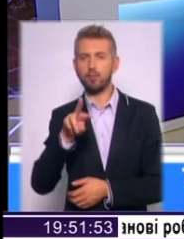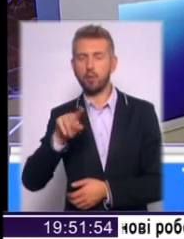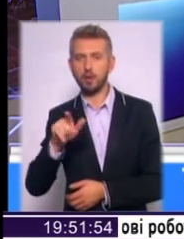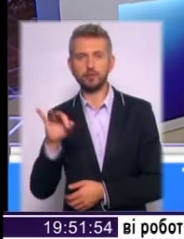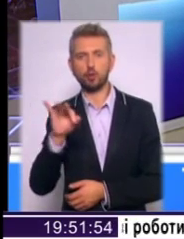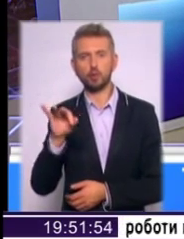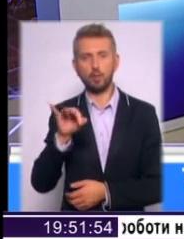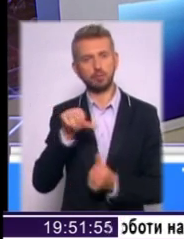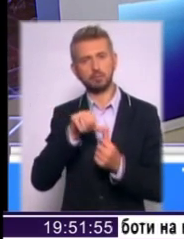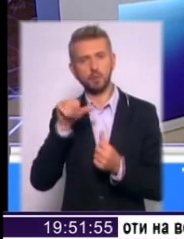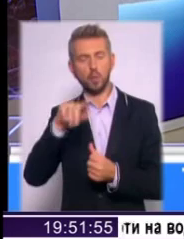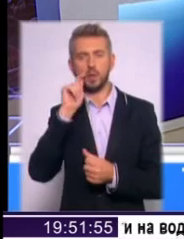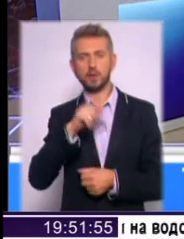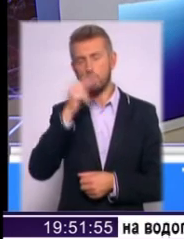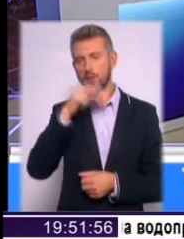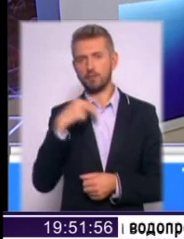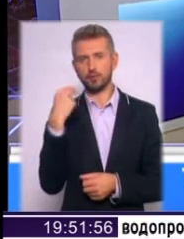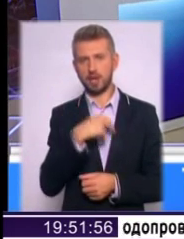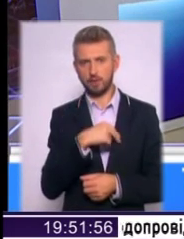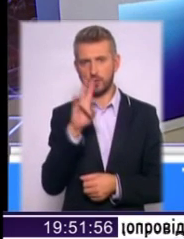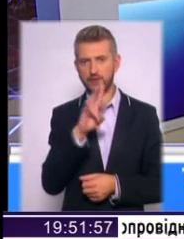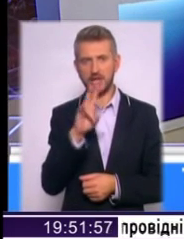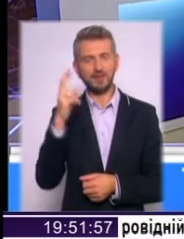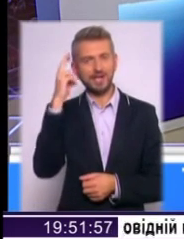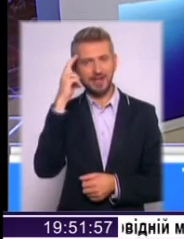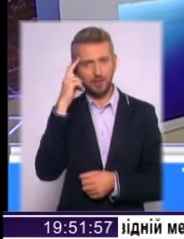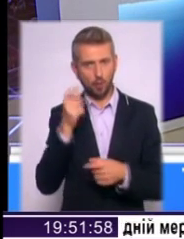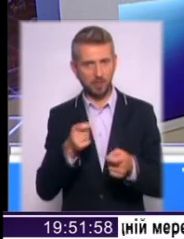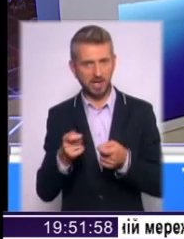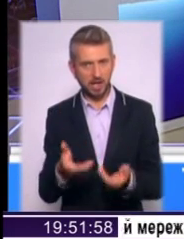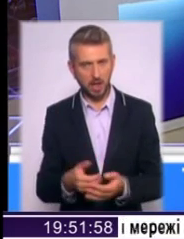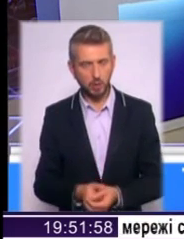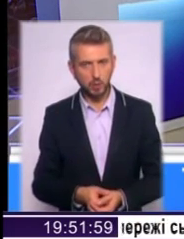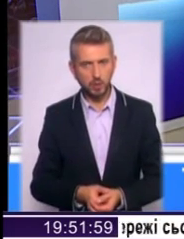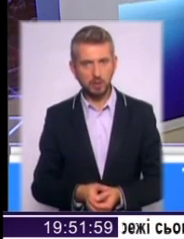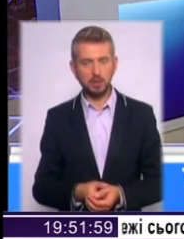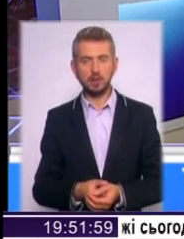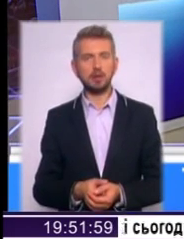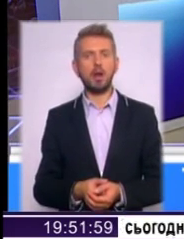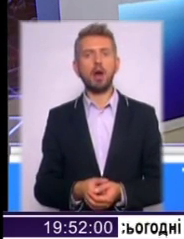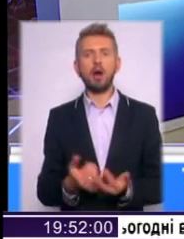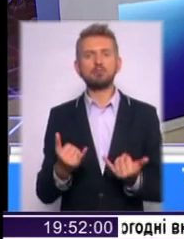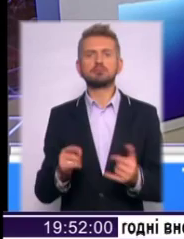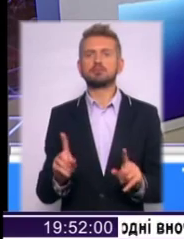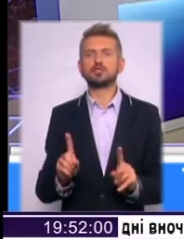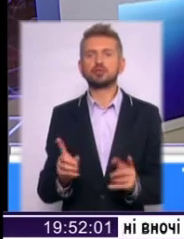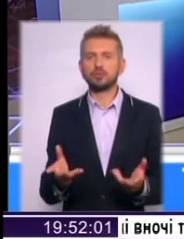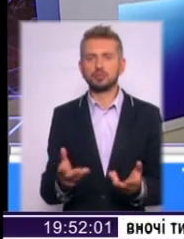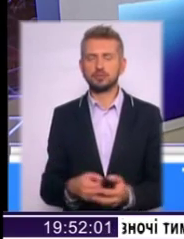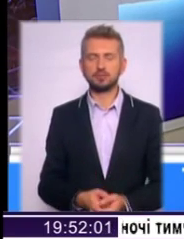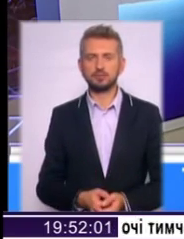канонізації Української православної церкви Київського патріархата. Який стан справ з цим